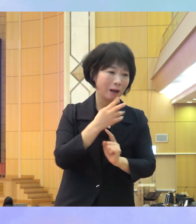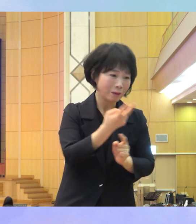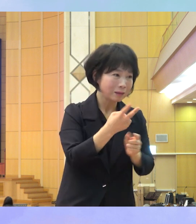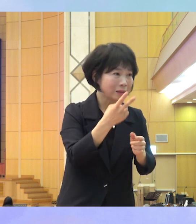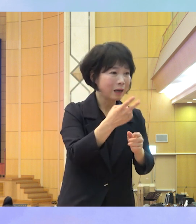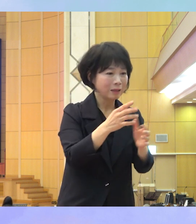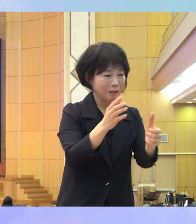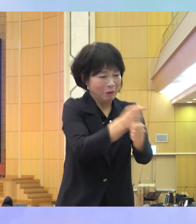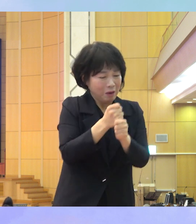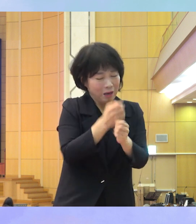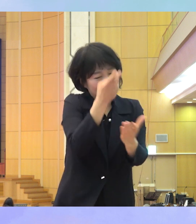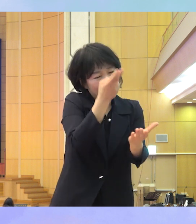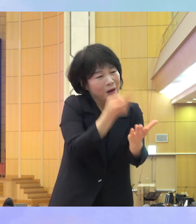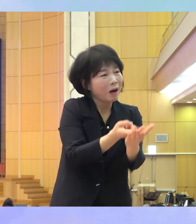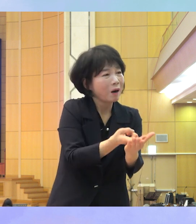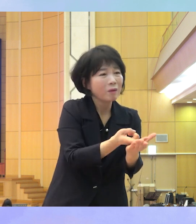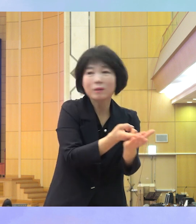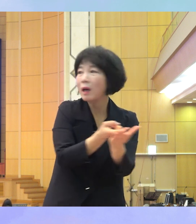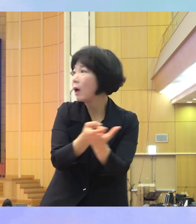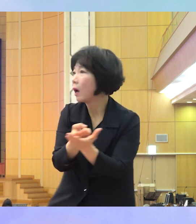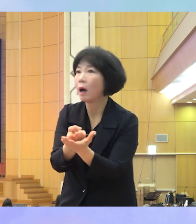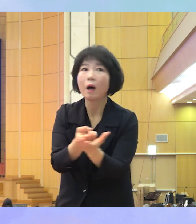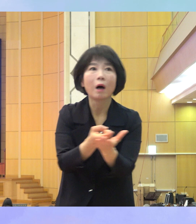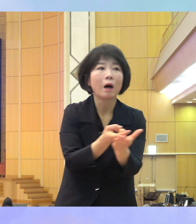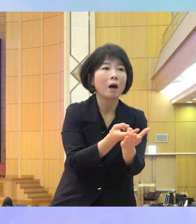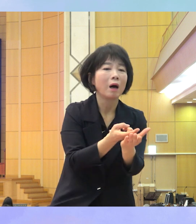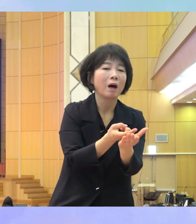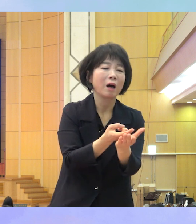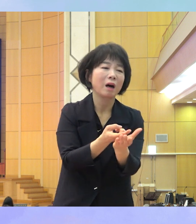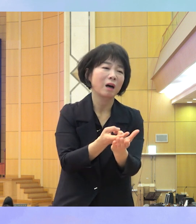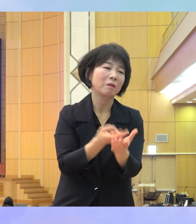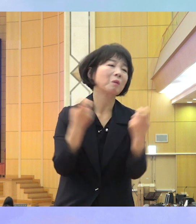많은 사람들이 왔겠냔 말이야. 그러니 주님을